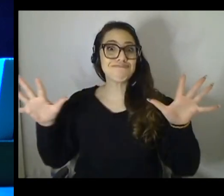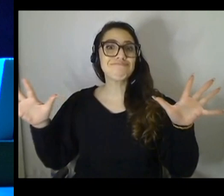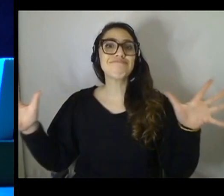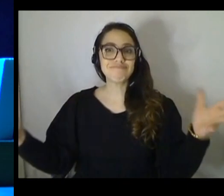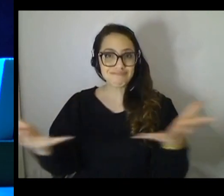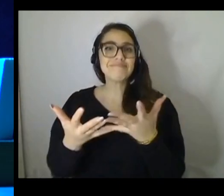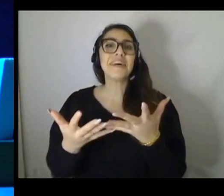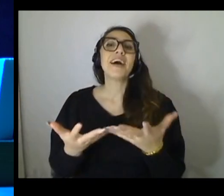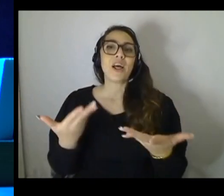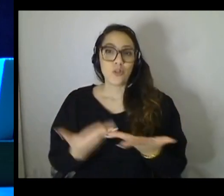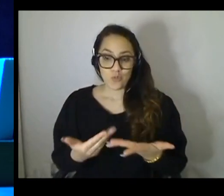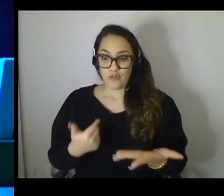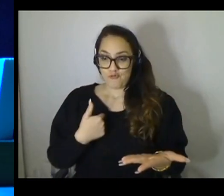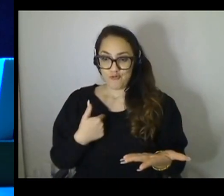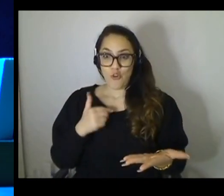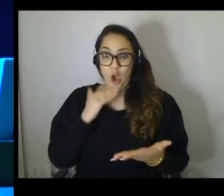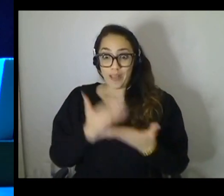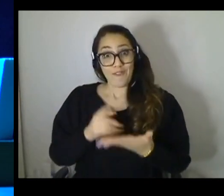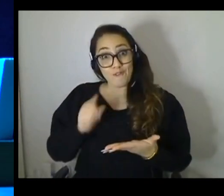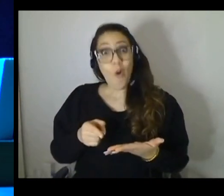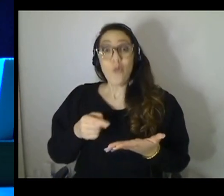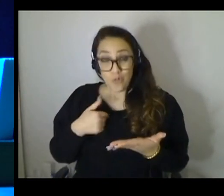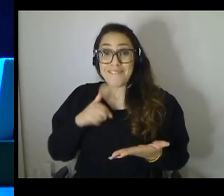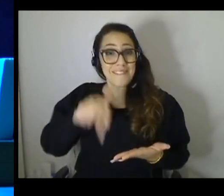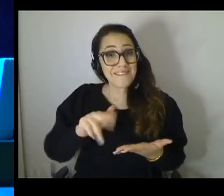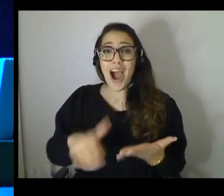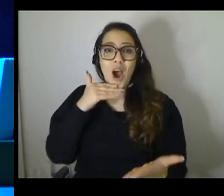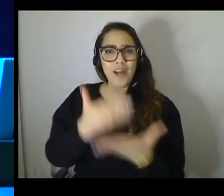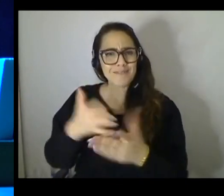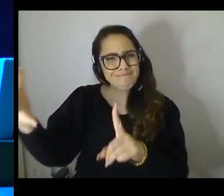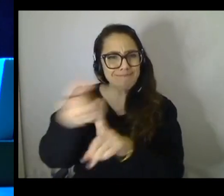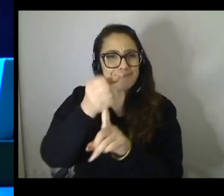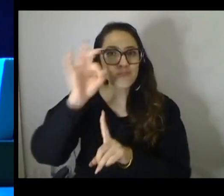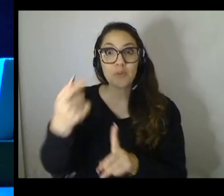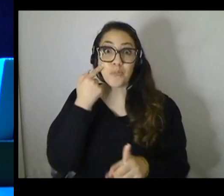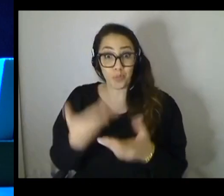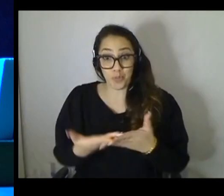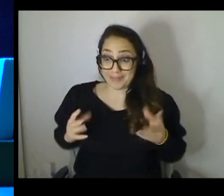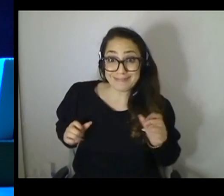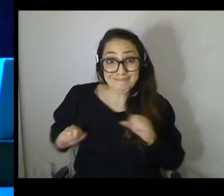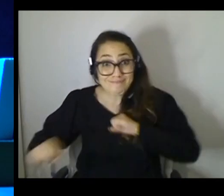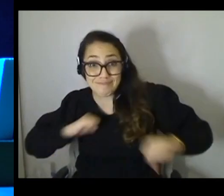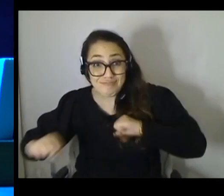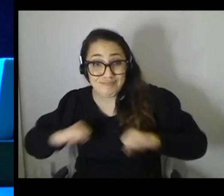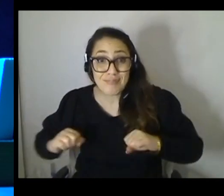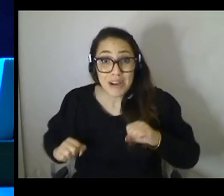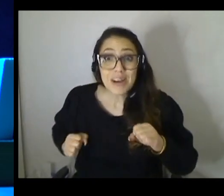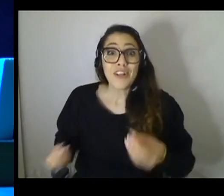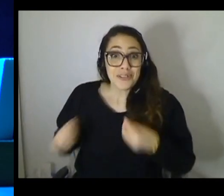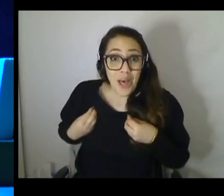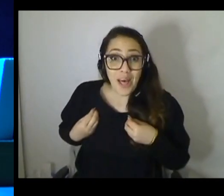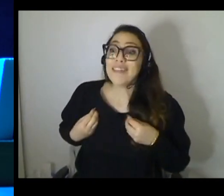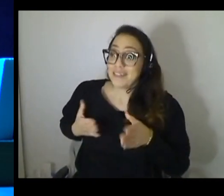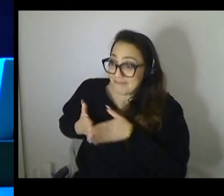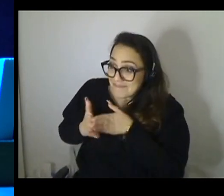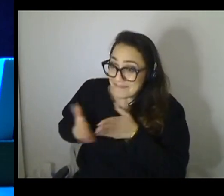rendez-vous, nous serons au rendez-vous, grâce bien sûr à toute la dynamique qui a été impulsée grâce à